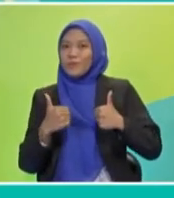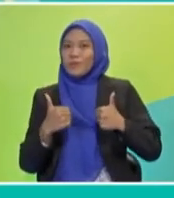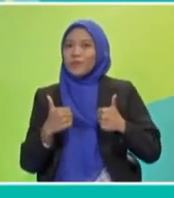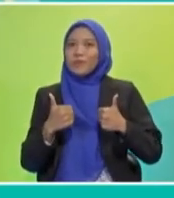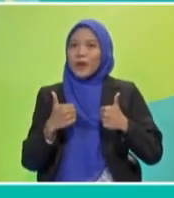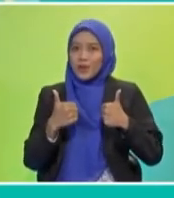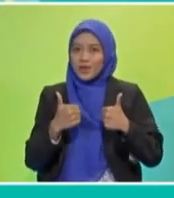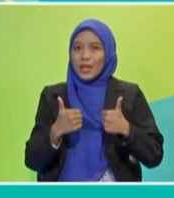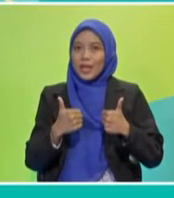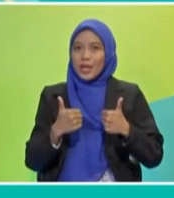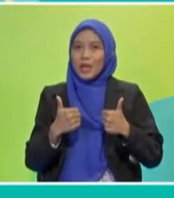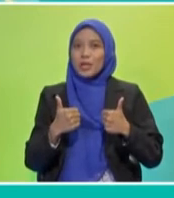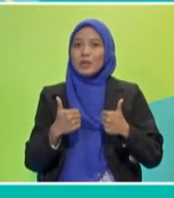macam ni.